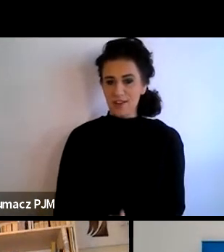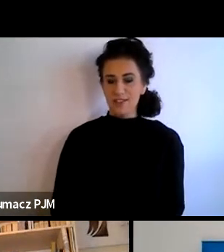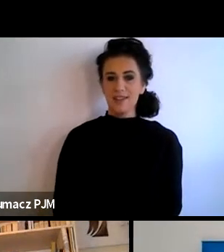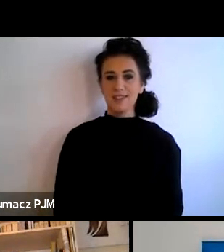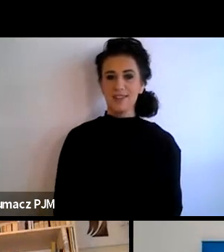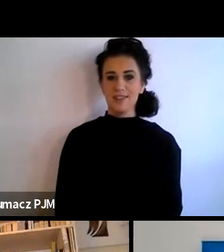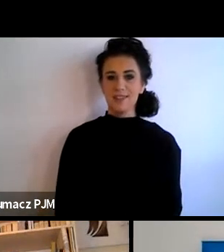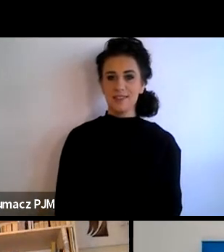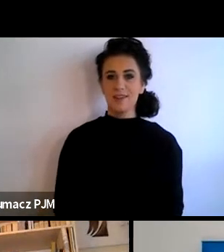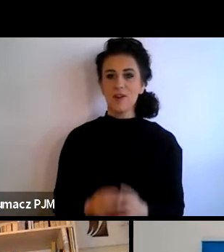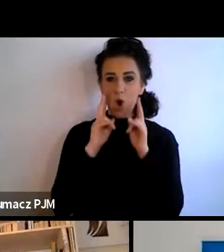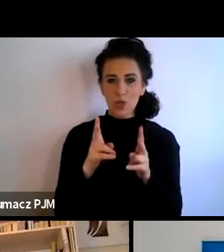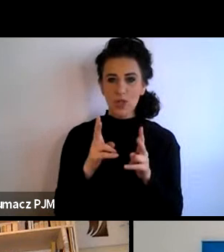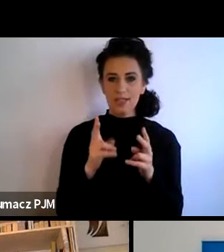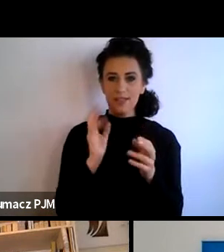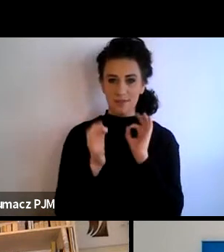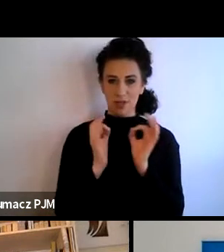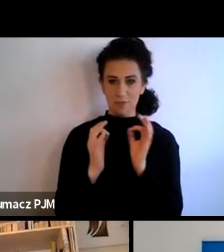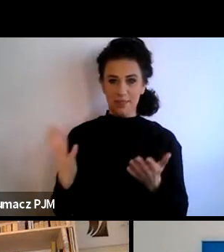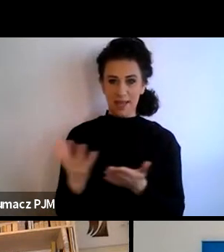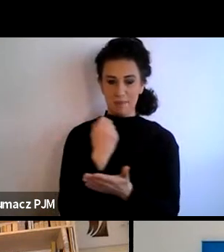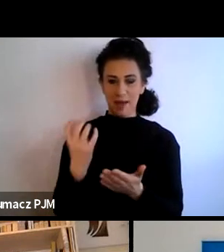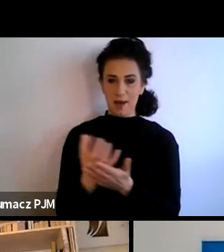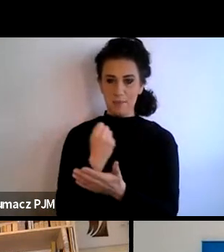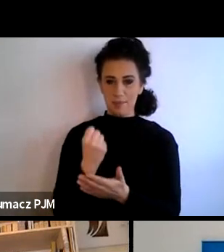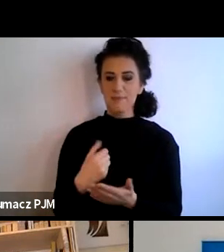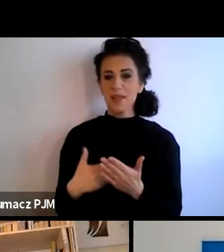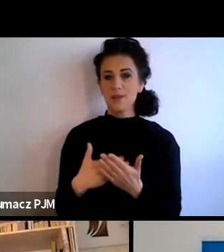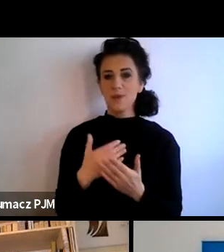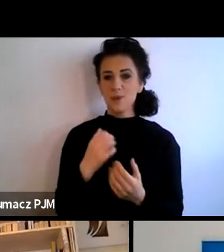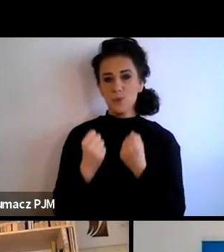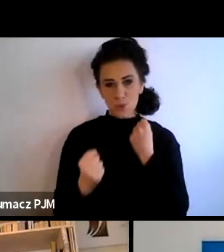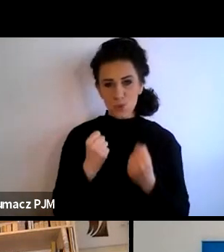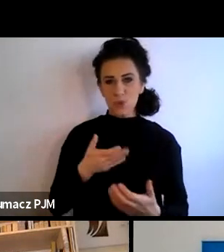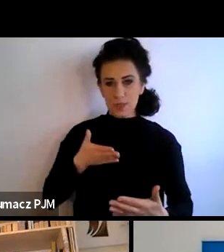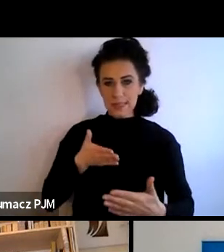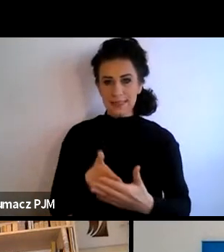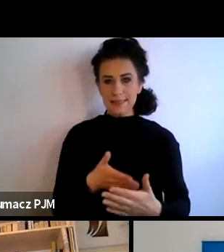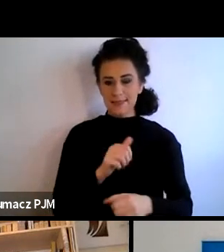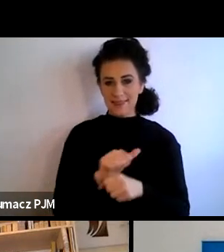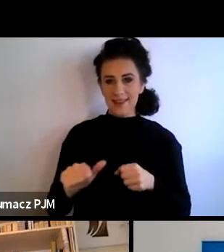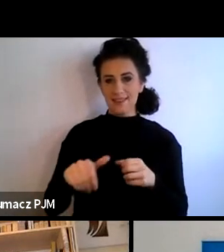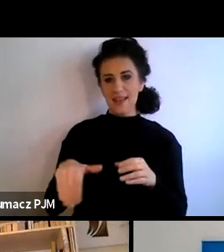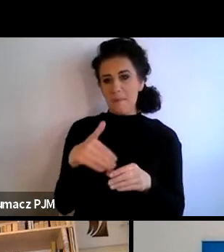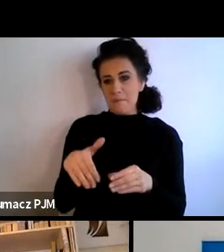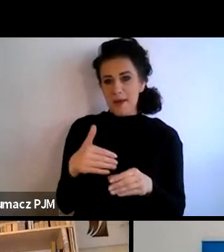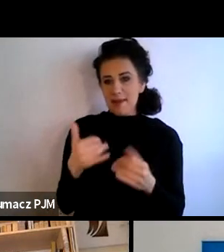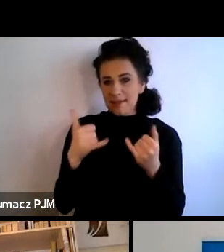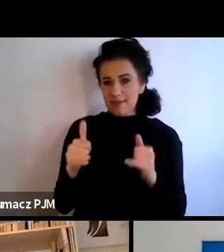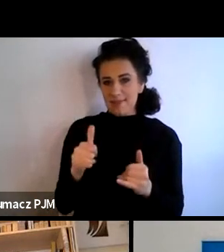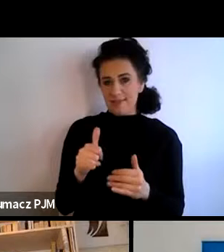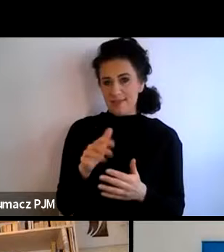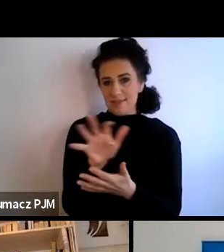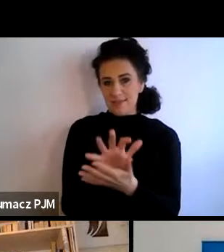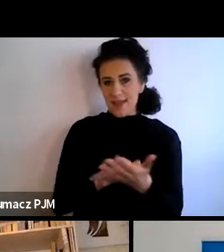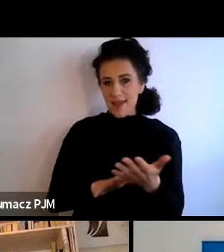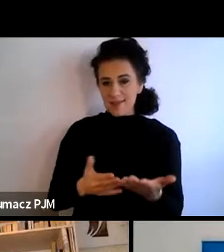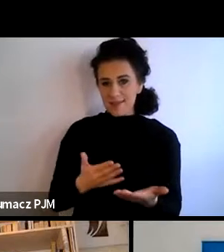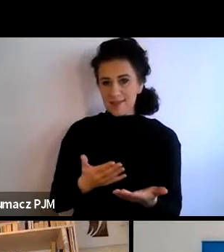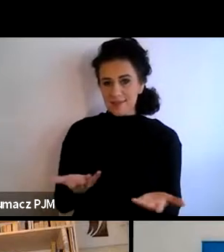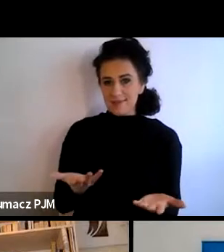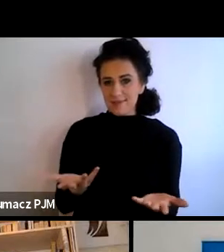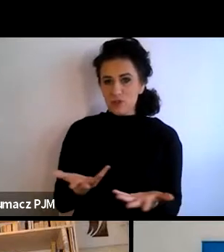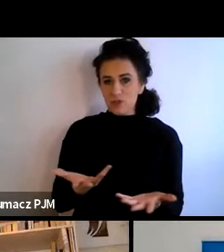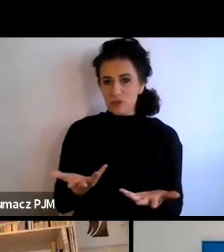uzyskać jakieś konkretne informacji. I to na pewno jest trudność, a mail z zasady nie odpowiada, nie mówi od